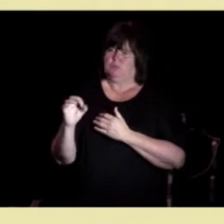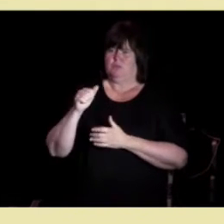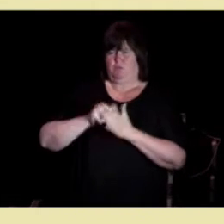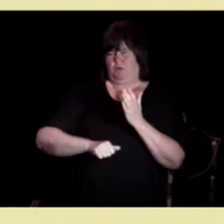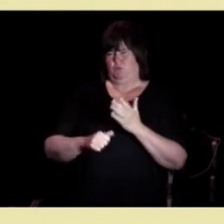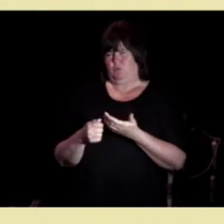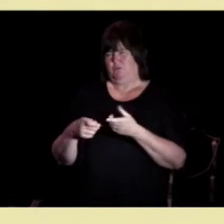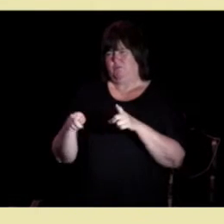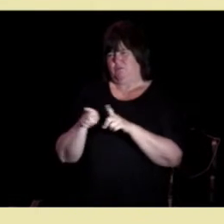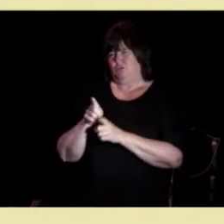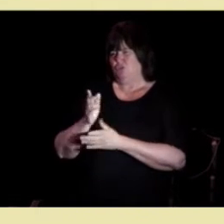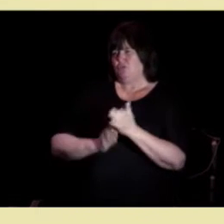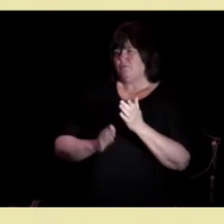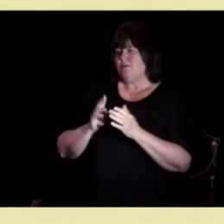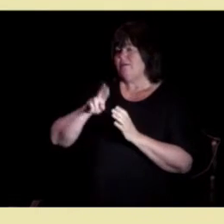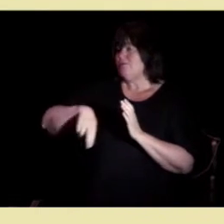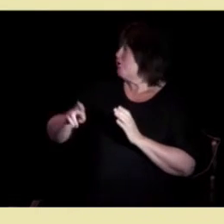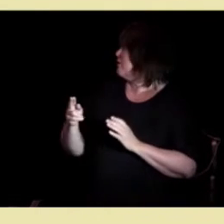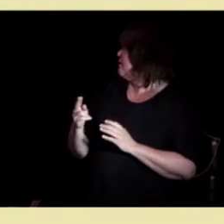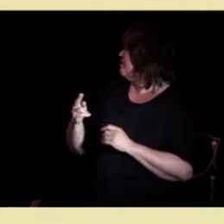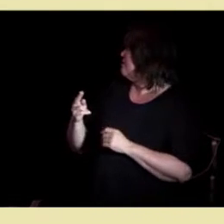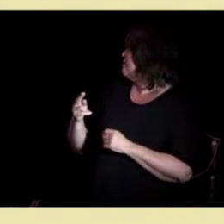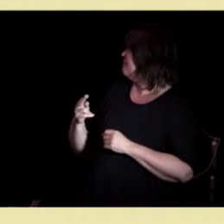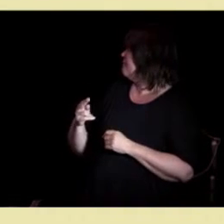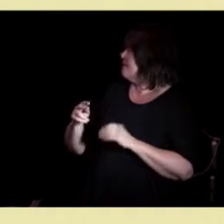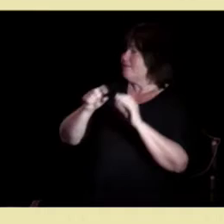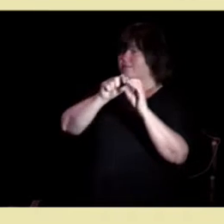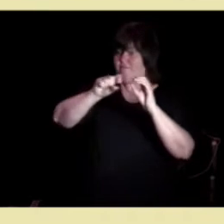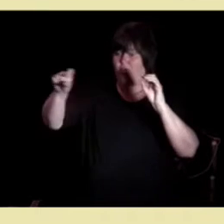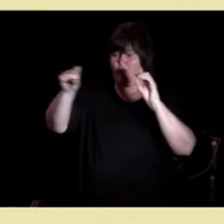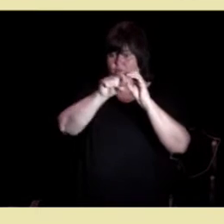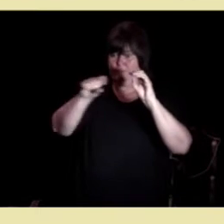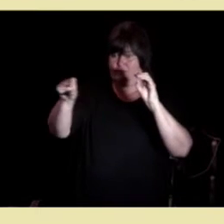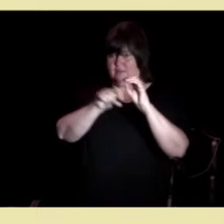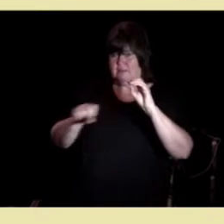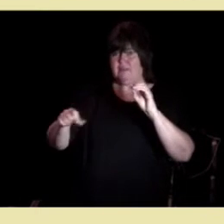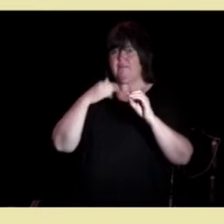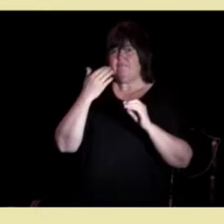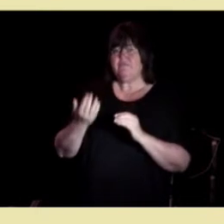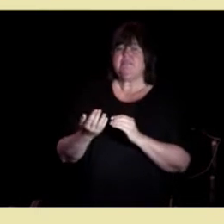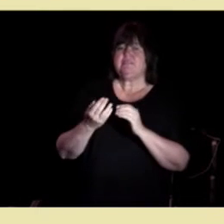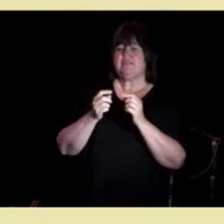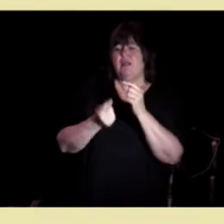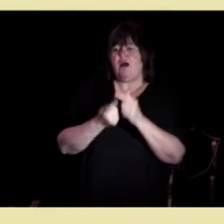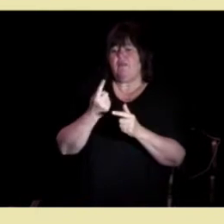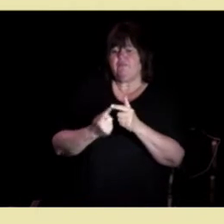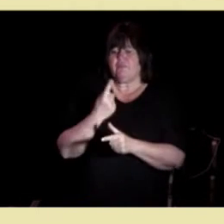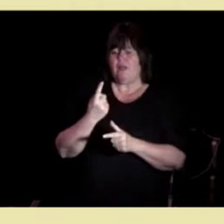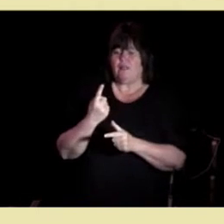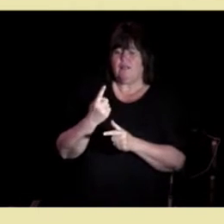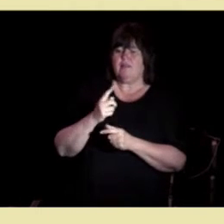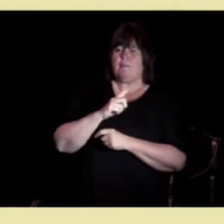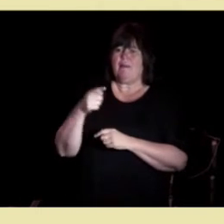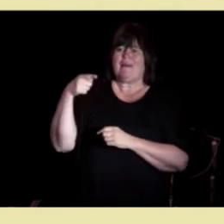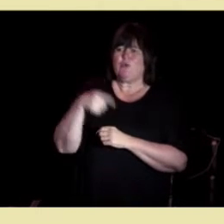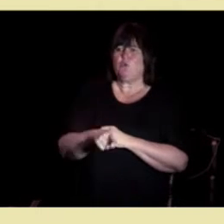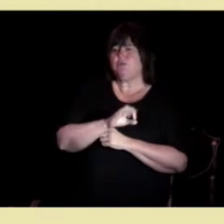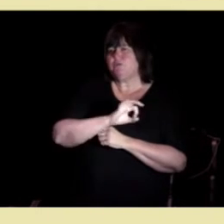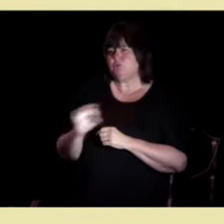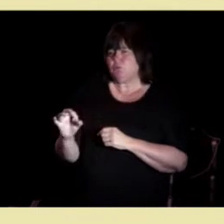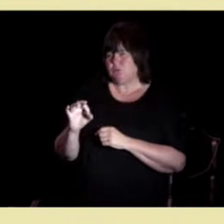Norge. De vannrette søylene viser antall operasjoner per 100.000 innbyggere per år per